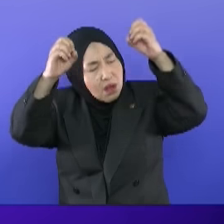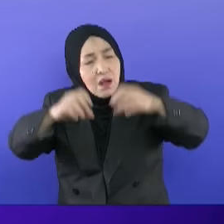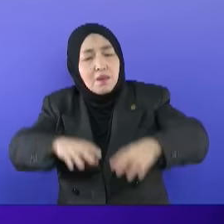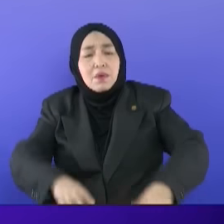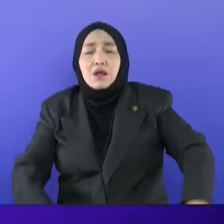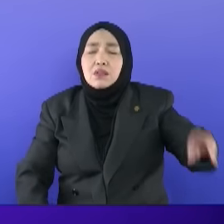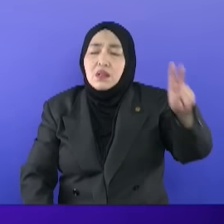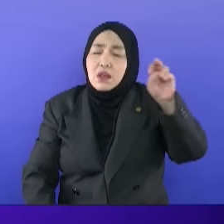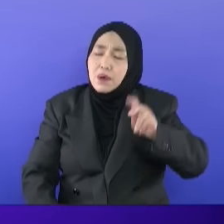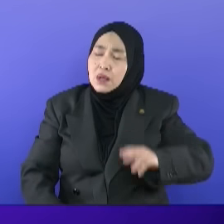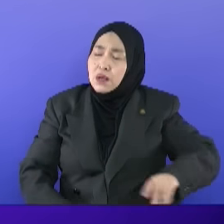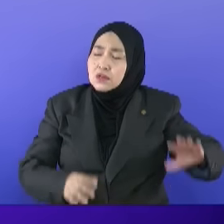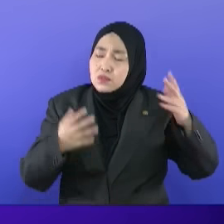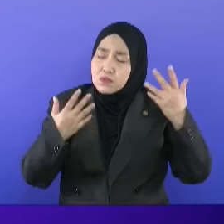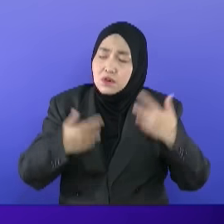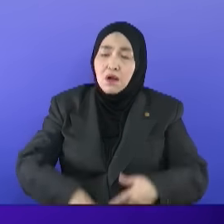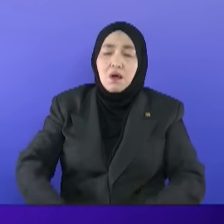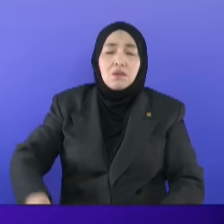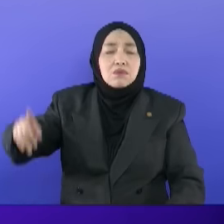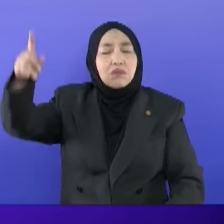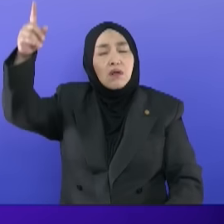n'mati allati